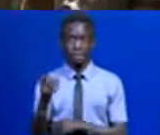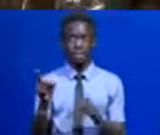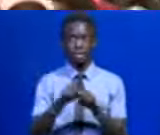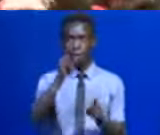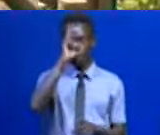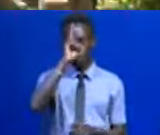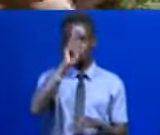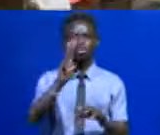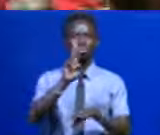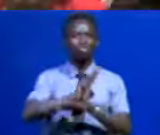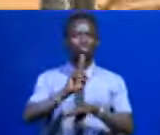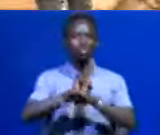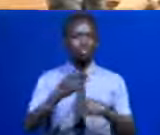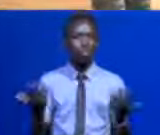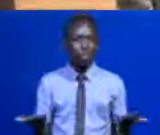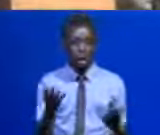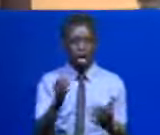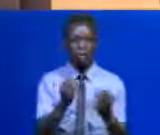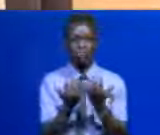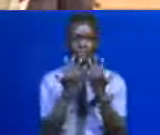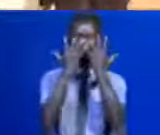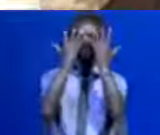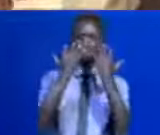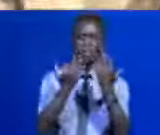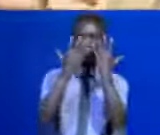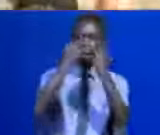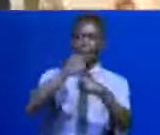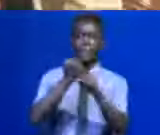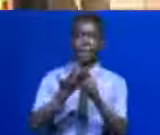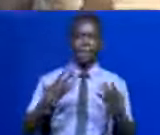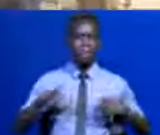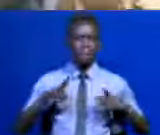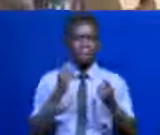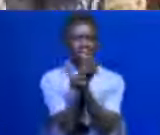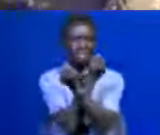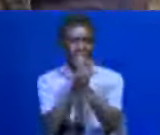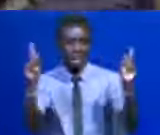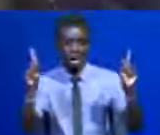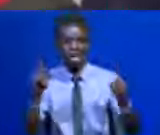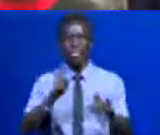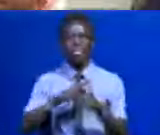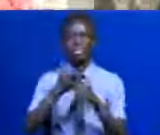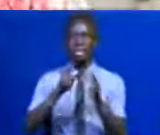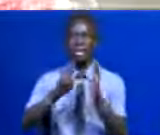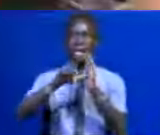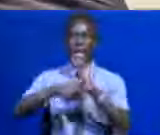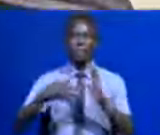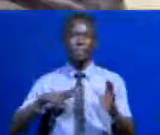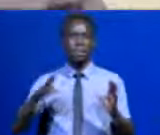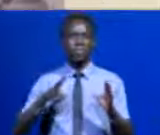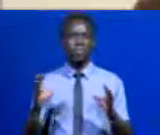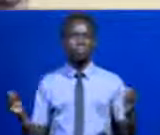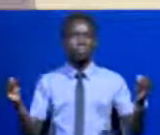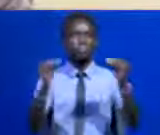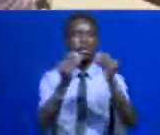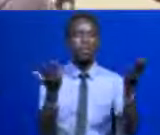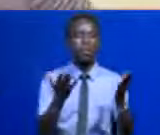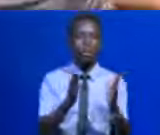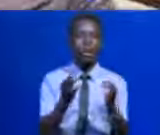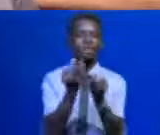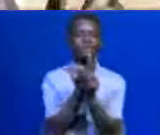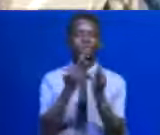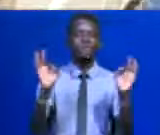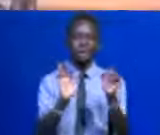machozi kuwatawanya waandamanaji hao ambao baadaye walikusanyika katika eneo la Freedom Corner katika bustani ya